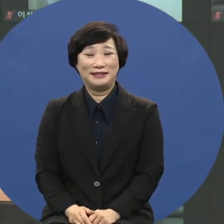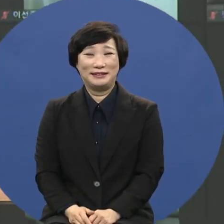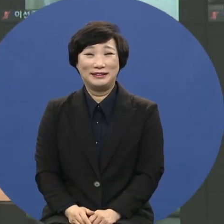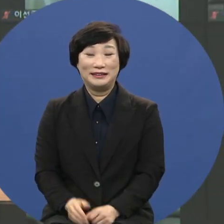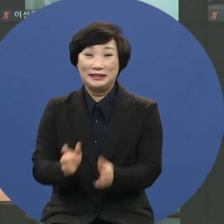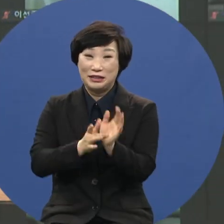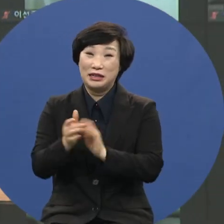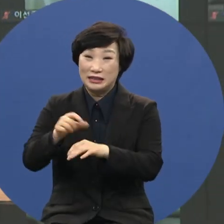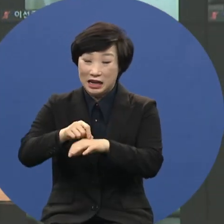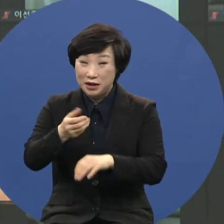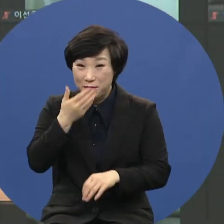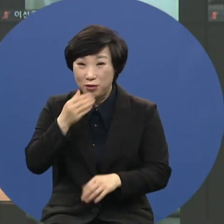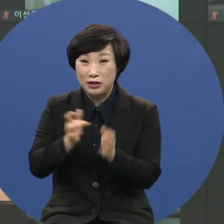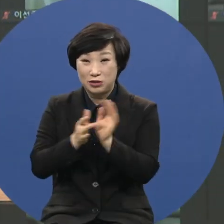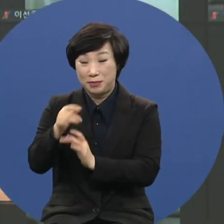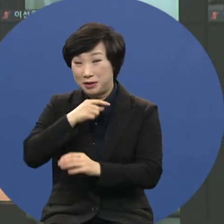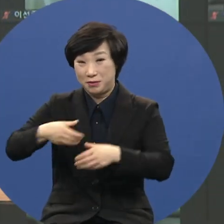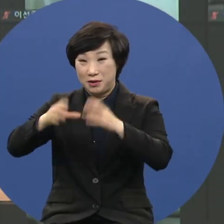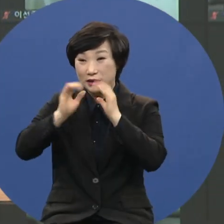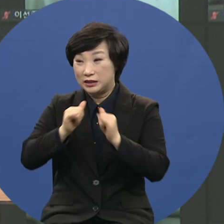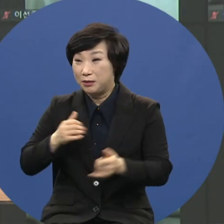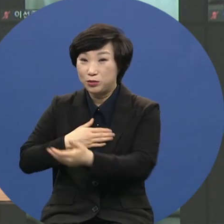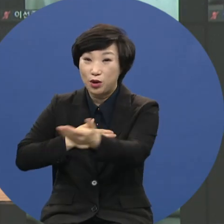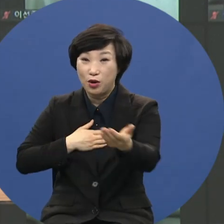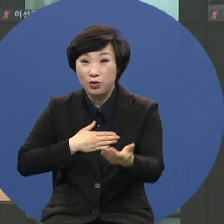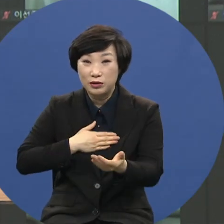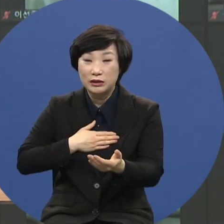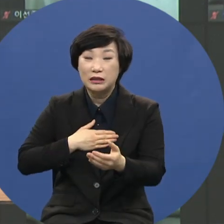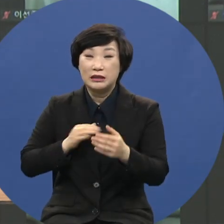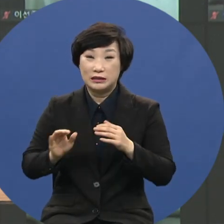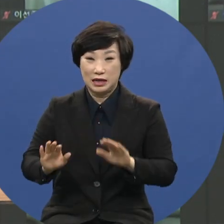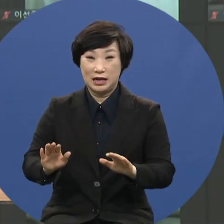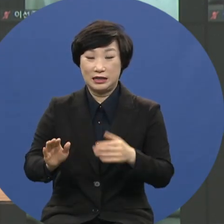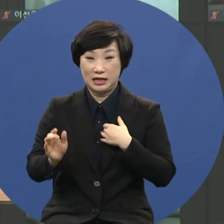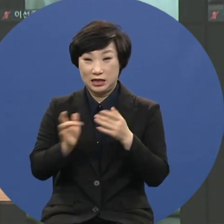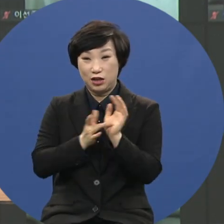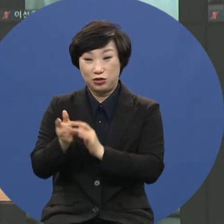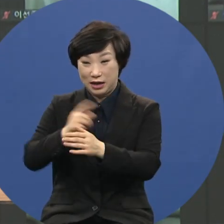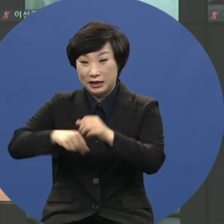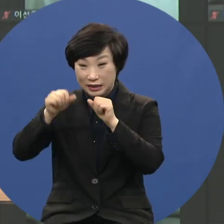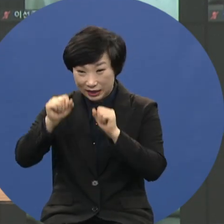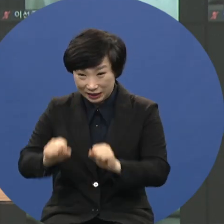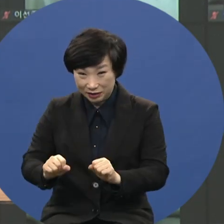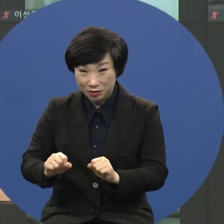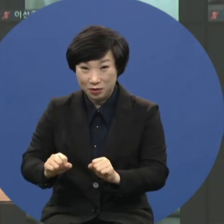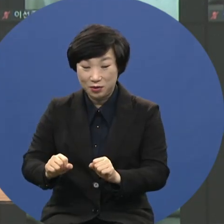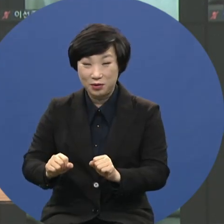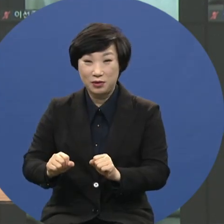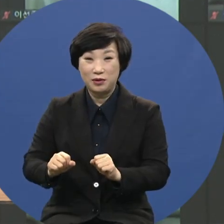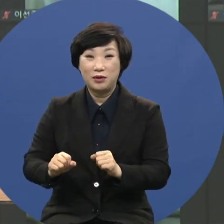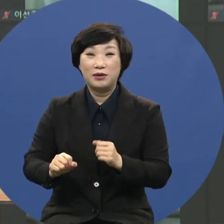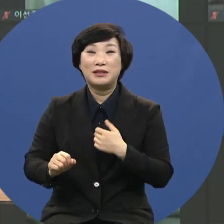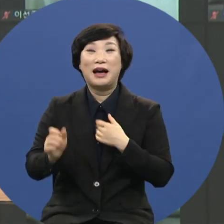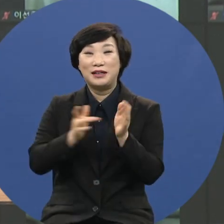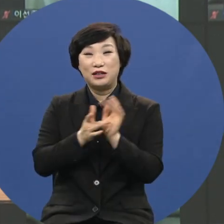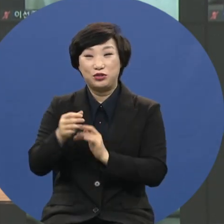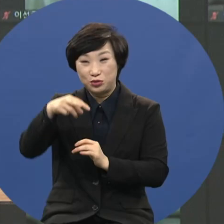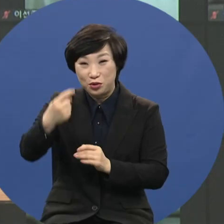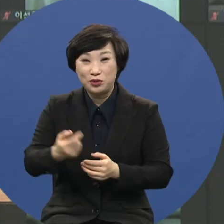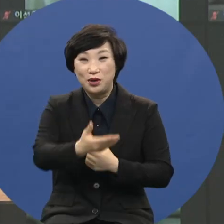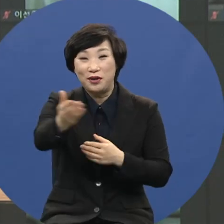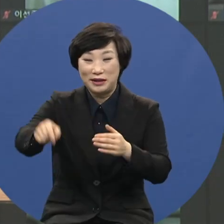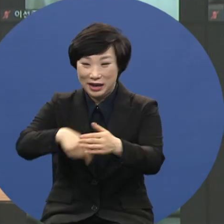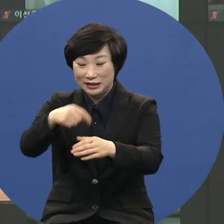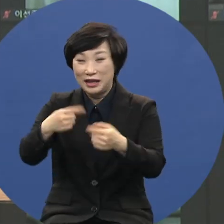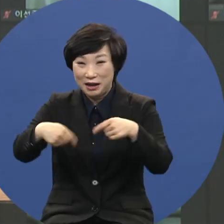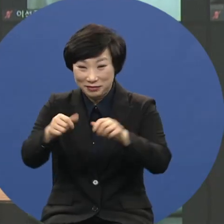내 살을 먹고 내 피를 마시는 자는 내 안에 거하고 나도 그 안에